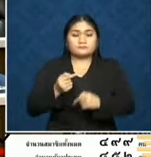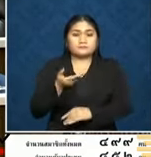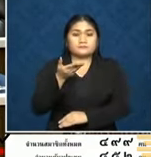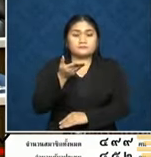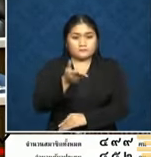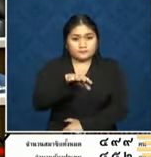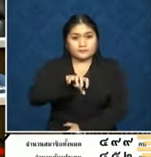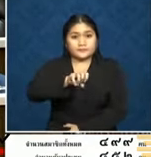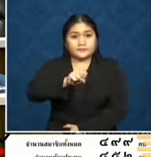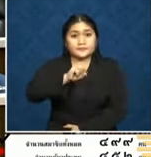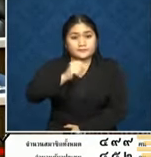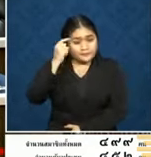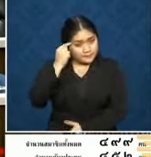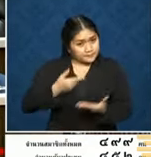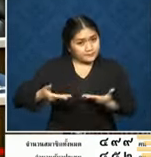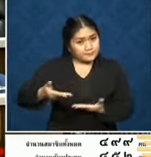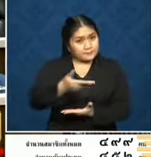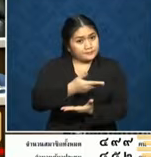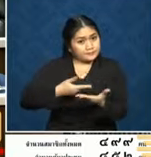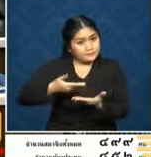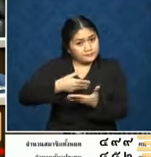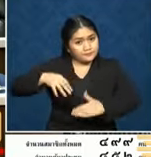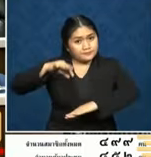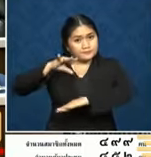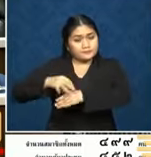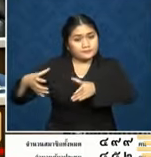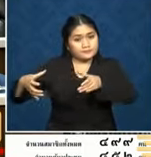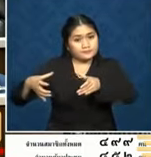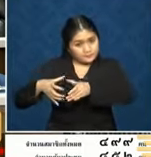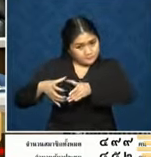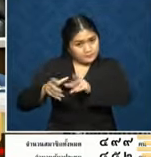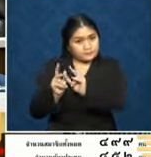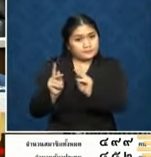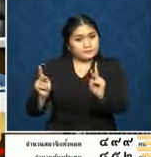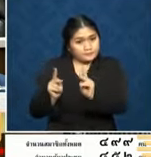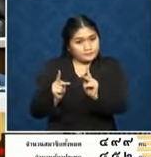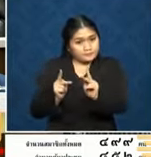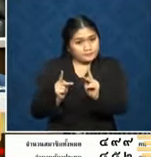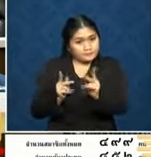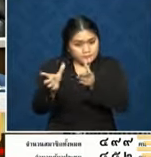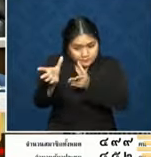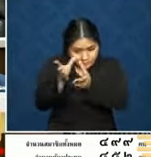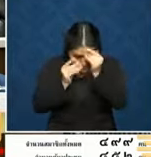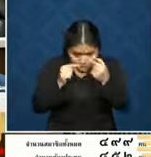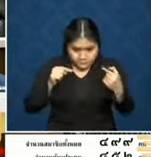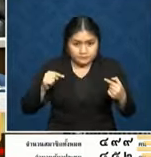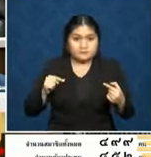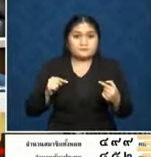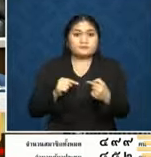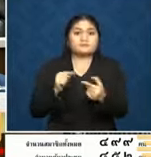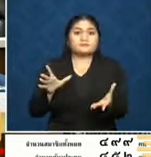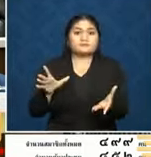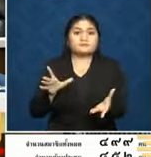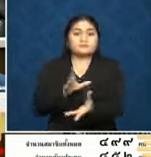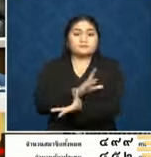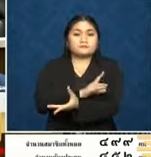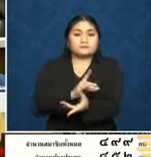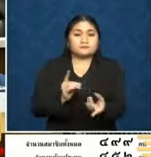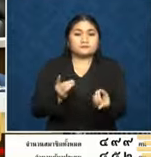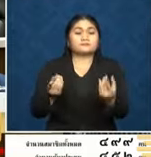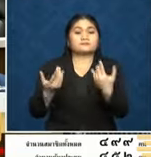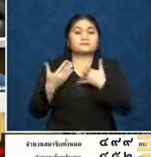ภาผู้แทนราษฎรพิจารณาตั้งคณะกรรมการวิสามัญพิจารณาศึกษาการอยู่ร่วมกันของสังค